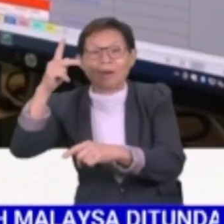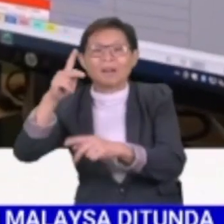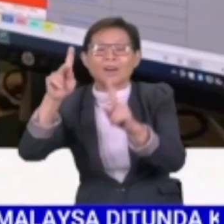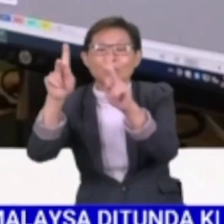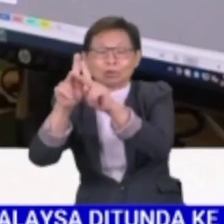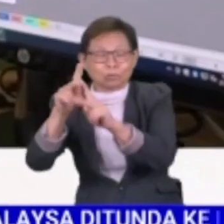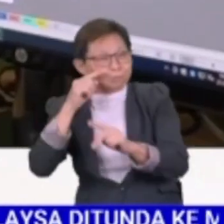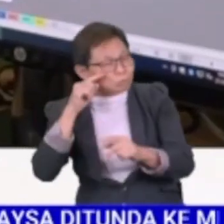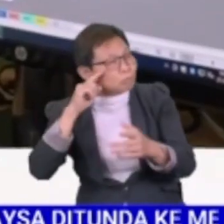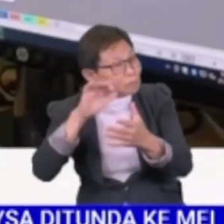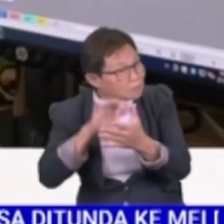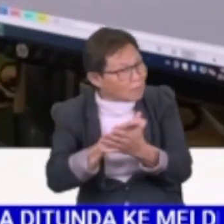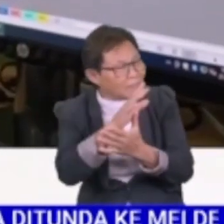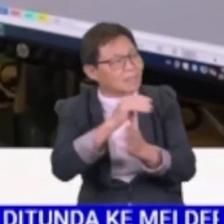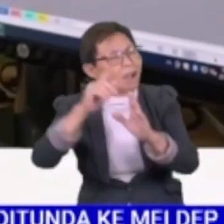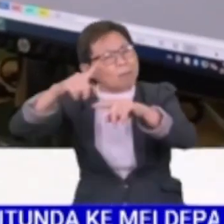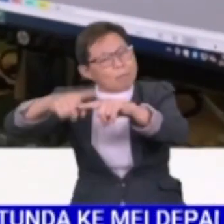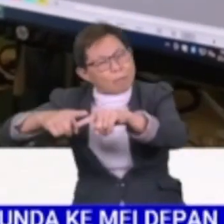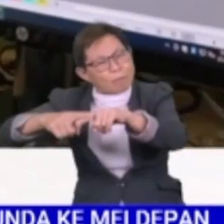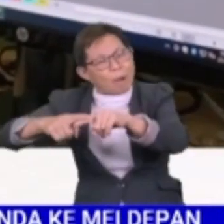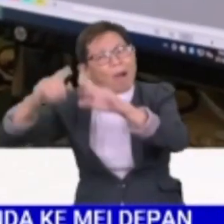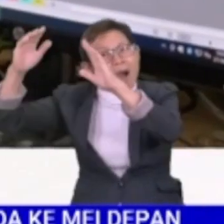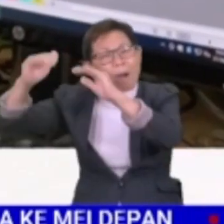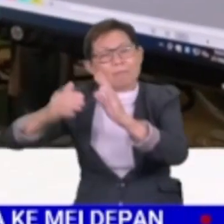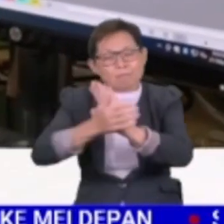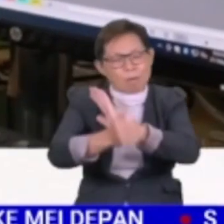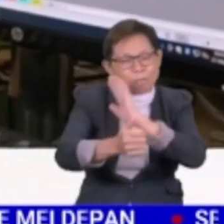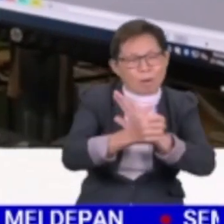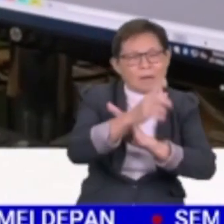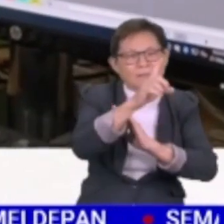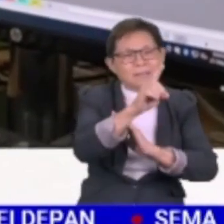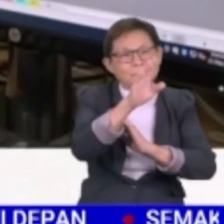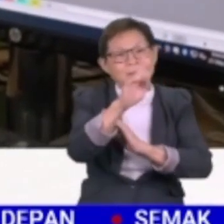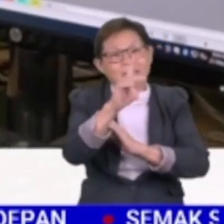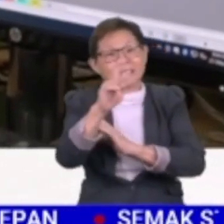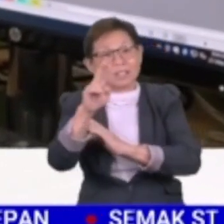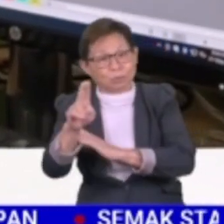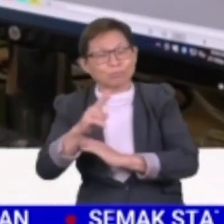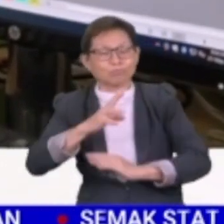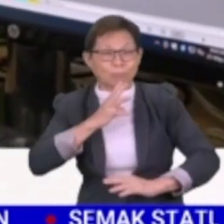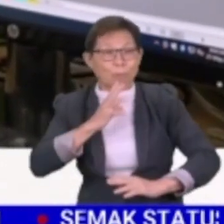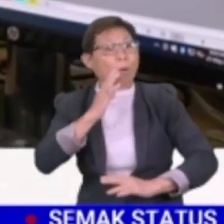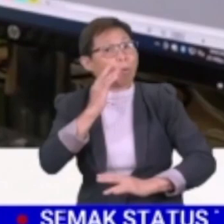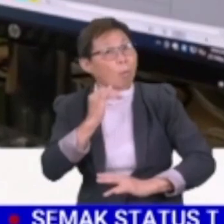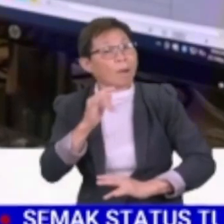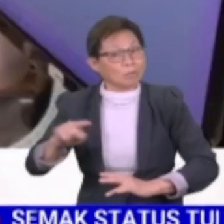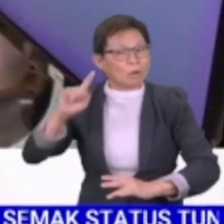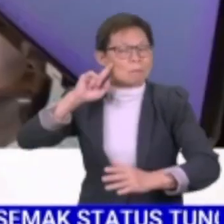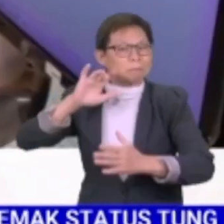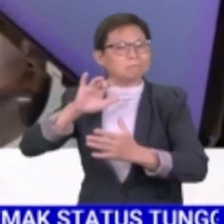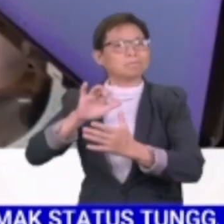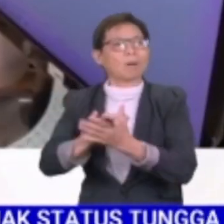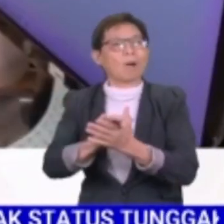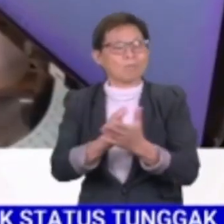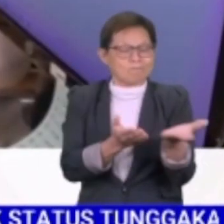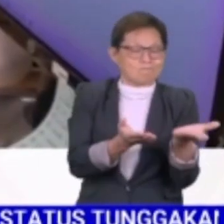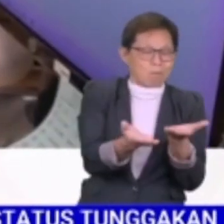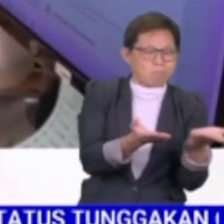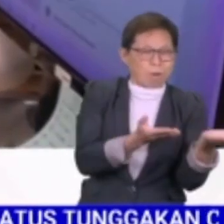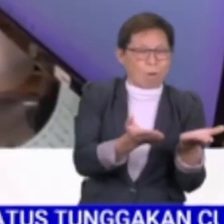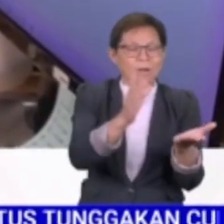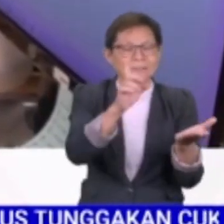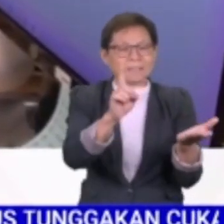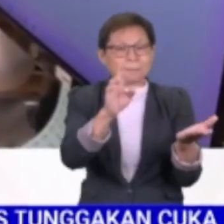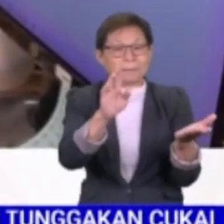yang tinggi dan bergantung harap terhadap keupayaan dibikin hujannya ini karena mereka yakin bahwa khidmat yang